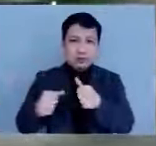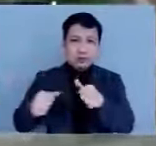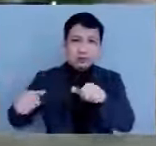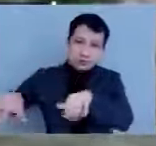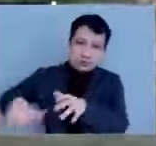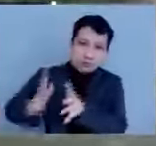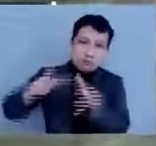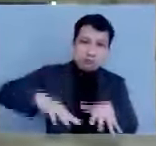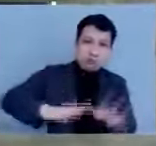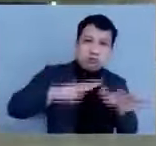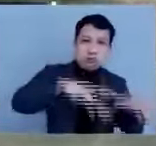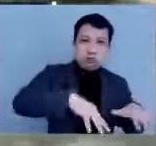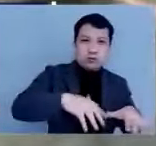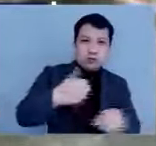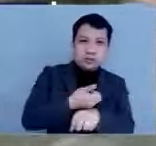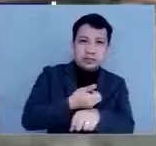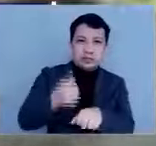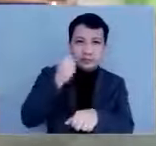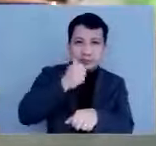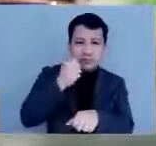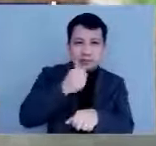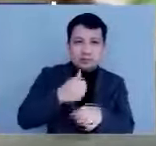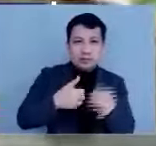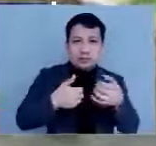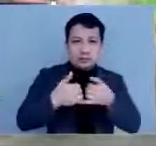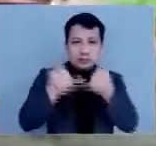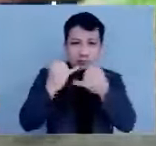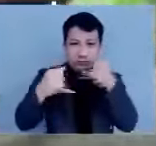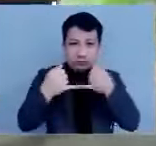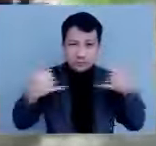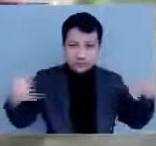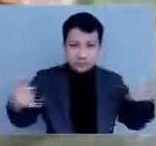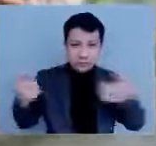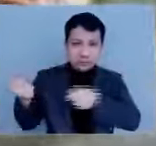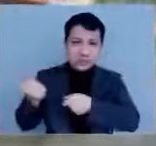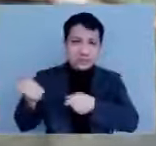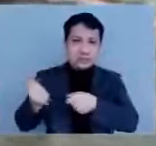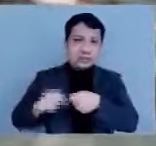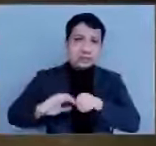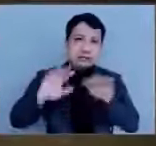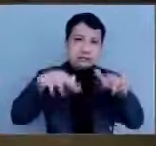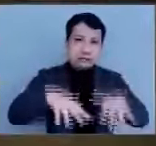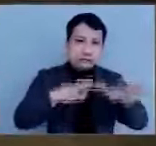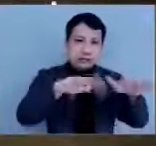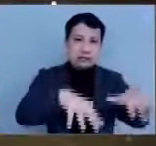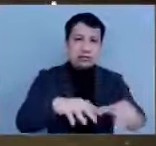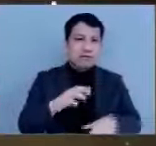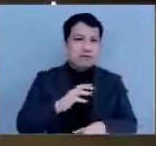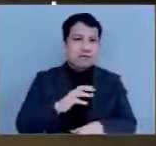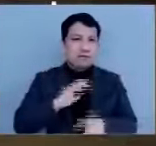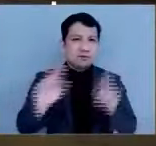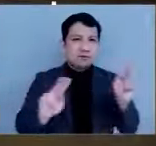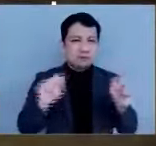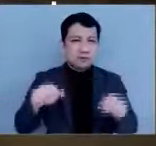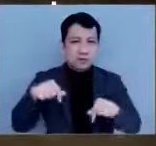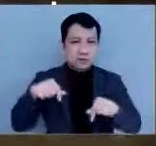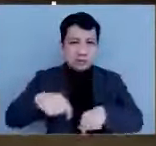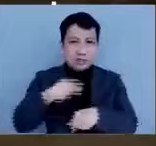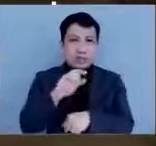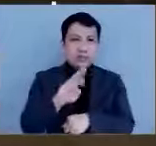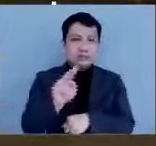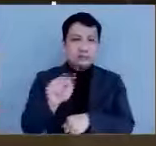Hirap maatawid ang babae kahit nakahawak na sa lubid dahil sa lakas ng agos. Sanay naman daw yung mga residente rito sa Binian Laguna na